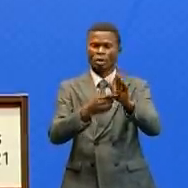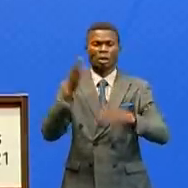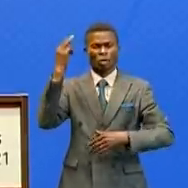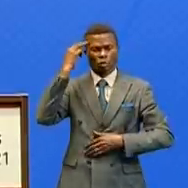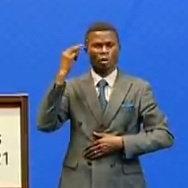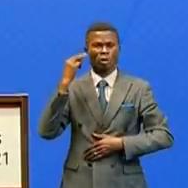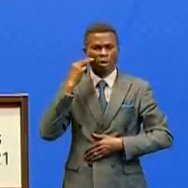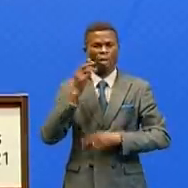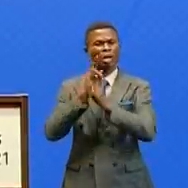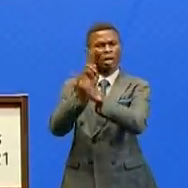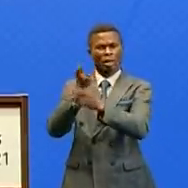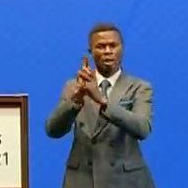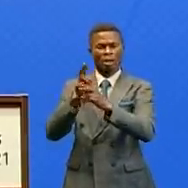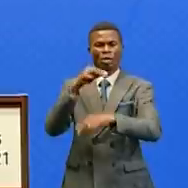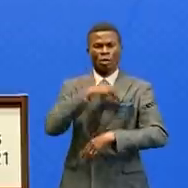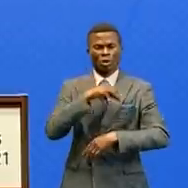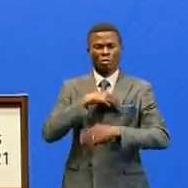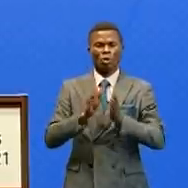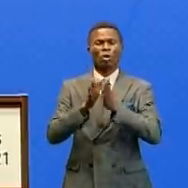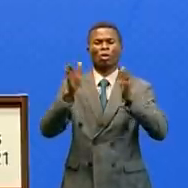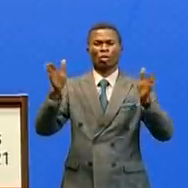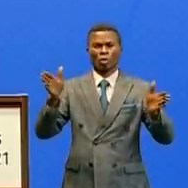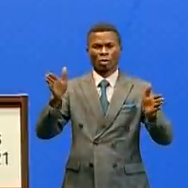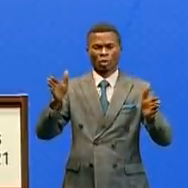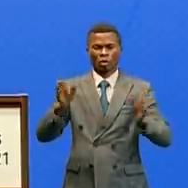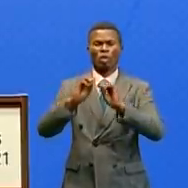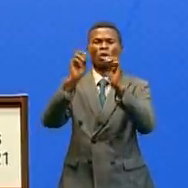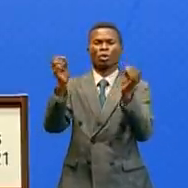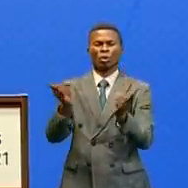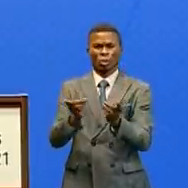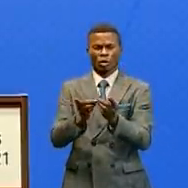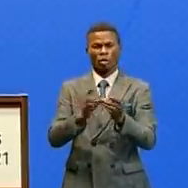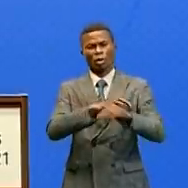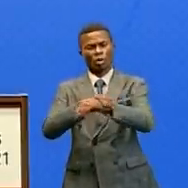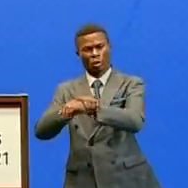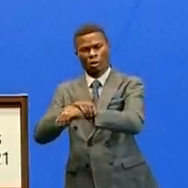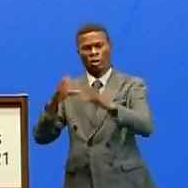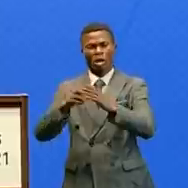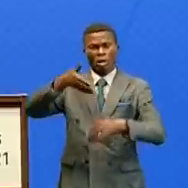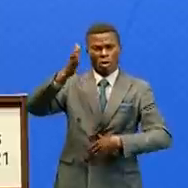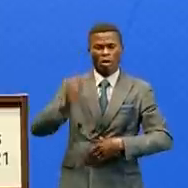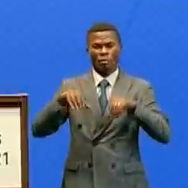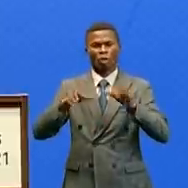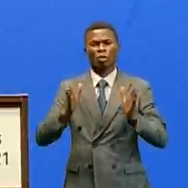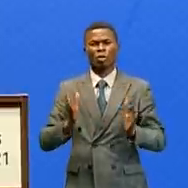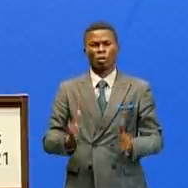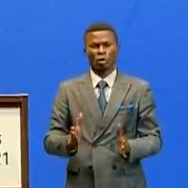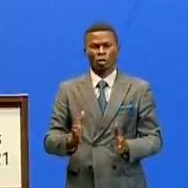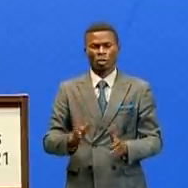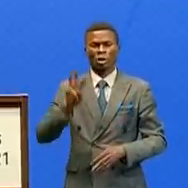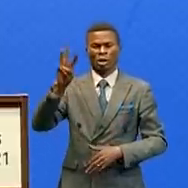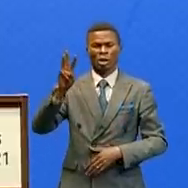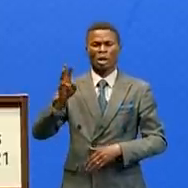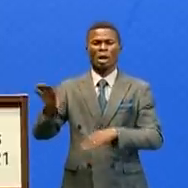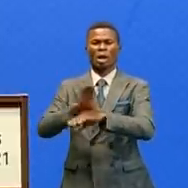Conseil le rapport de la mission officielle de la délégation qu'il a conduite avec des experts congolais à Yaoundé